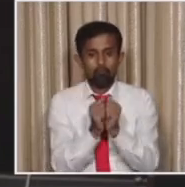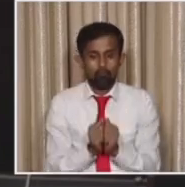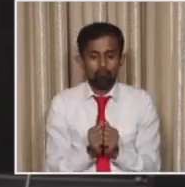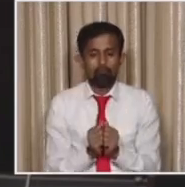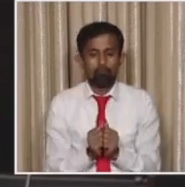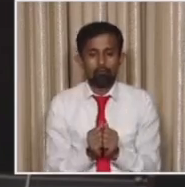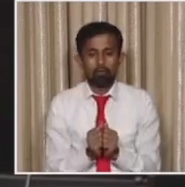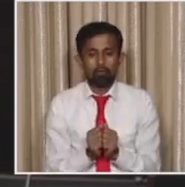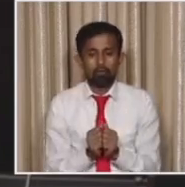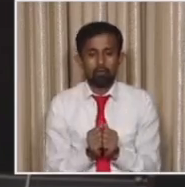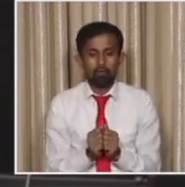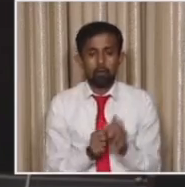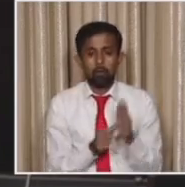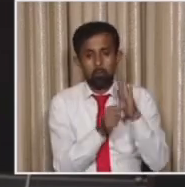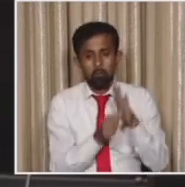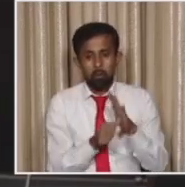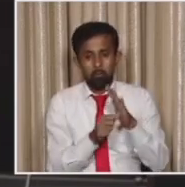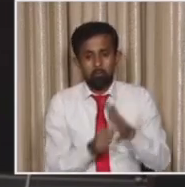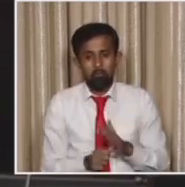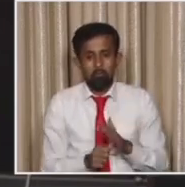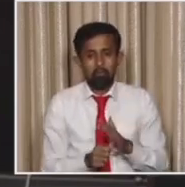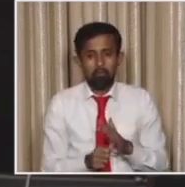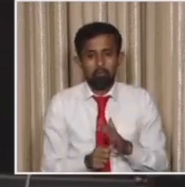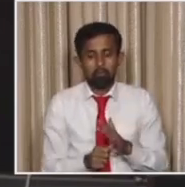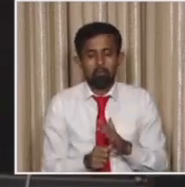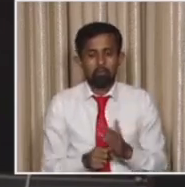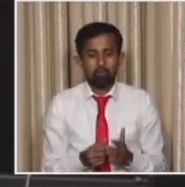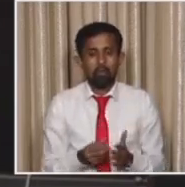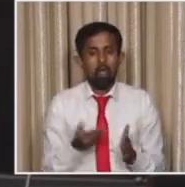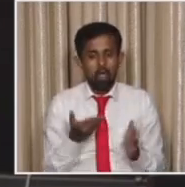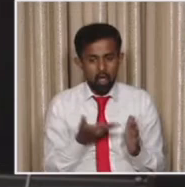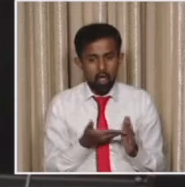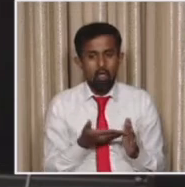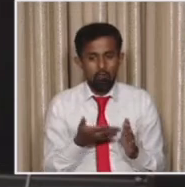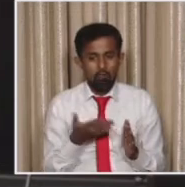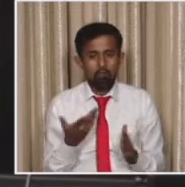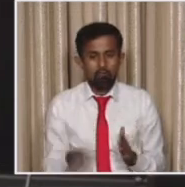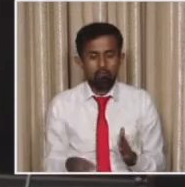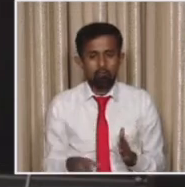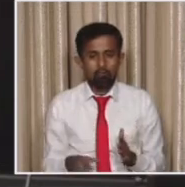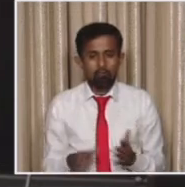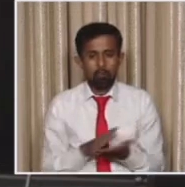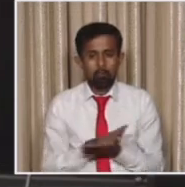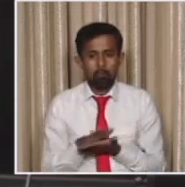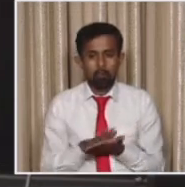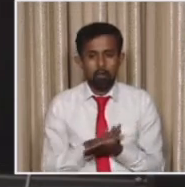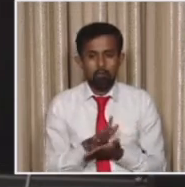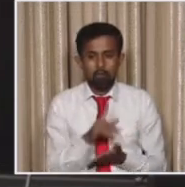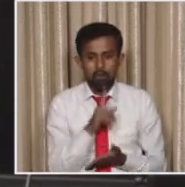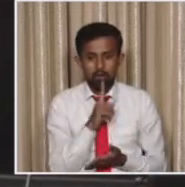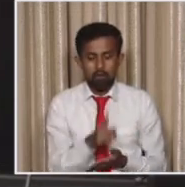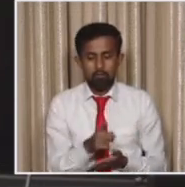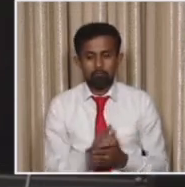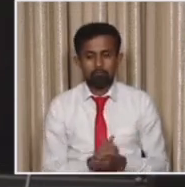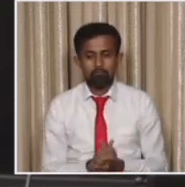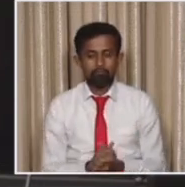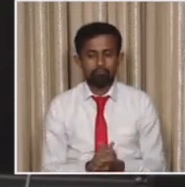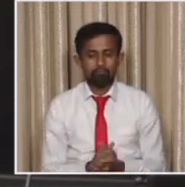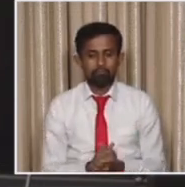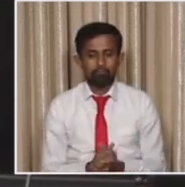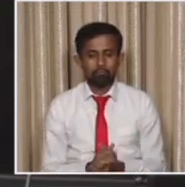නිසා පසුබෑපු පසුබෑම උත් මේකට එක හේතුවක් කියන කාරණේ බොහොම පැහැදිලිව මතක් කරන්නට